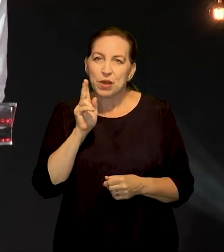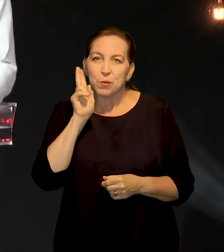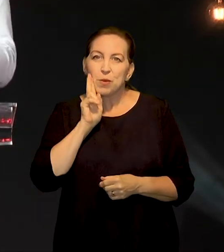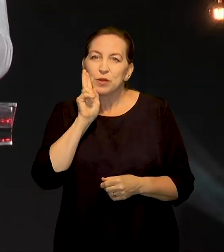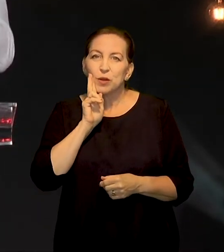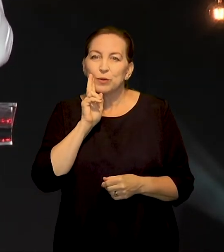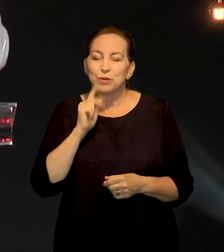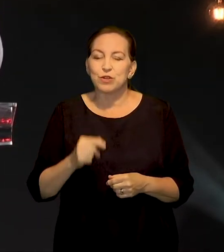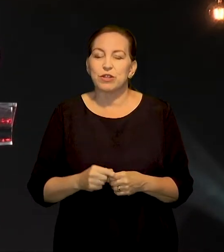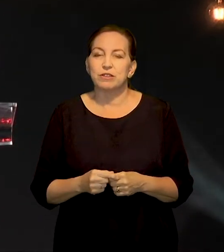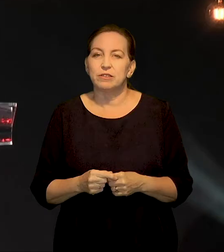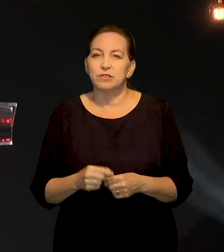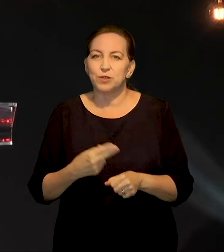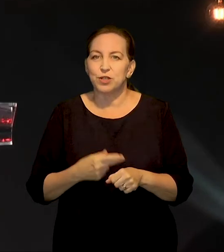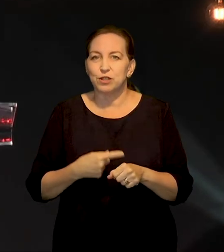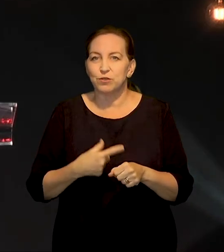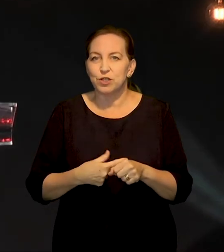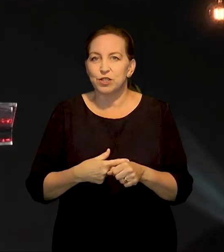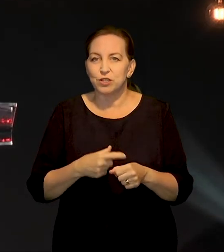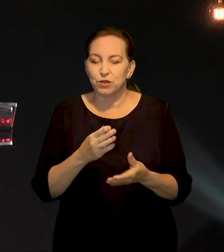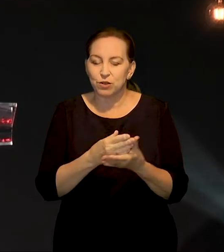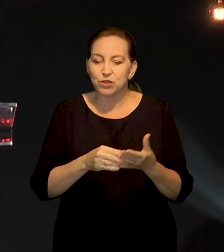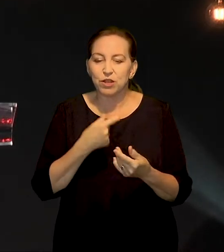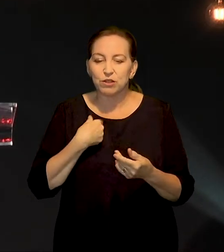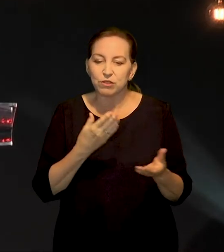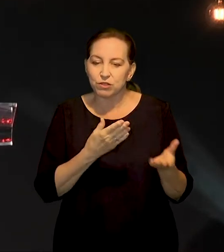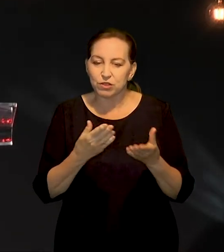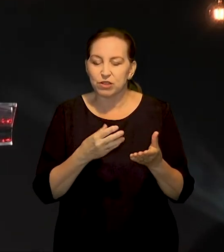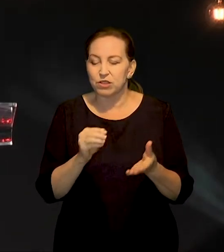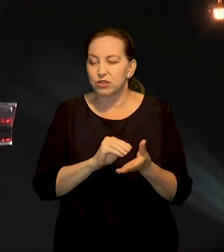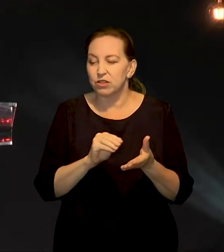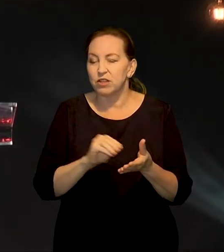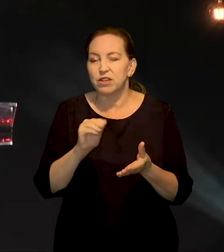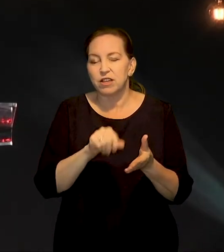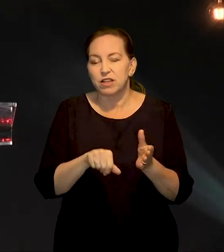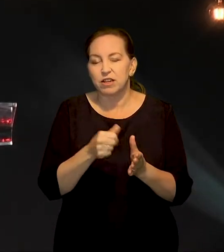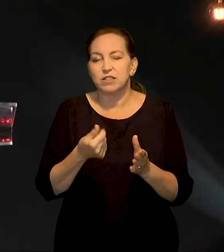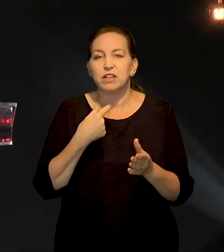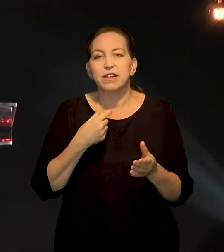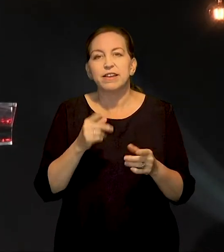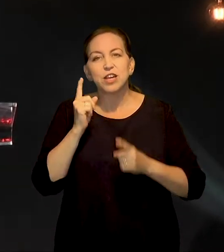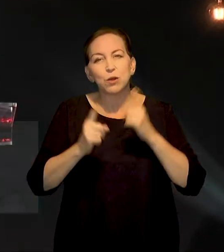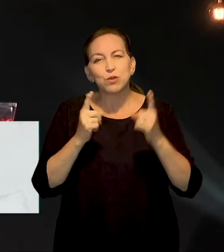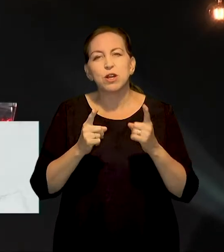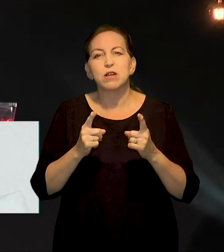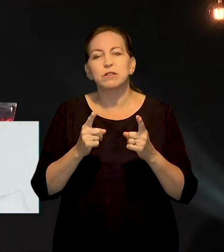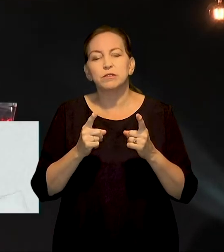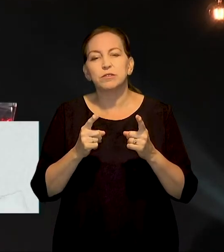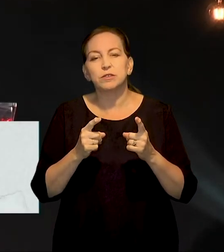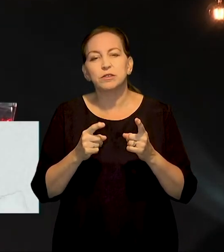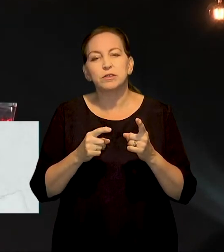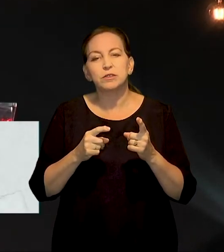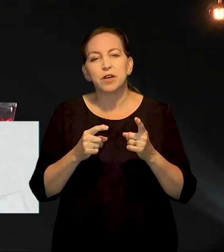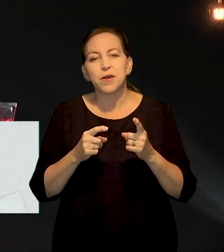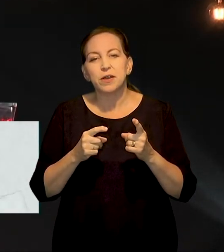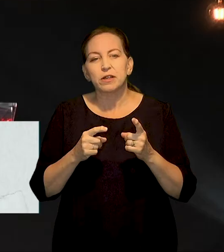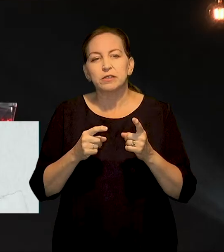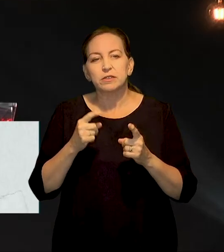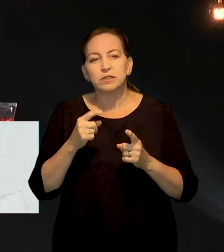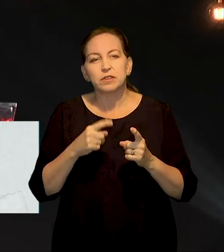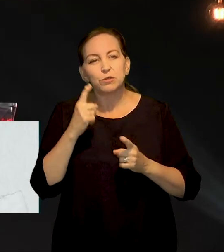może umknąć nam jeden istotny fakt. I tutaj powstaje najważniejsze pytanie dzisiejszego kazania. Mówiłem, że zostawię was z